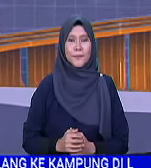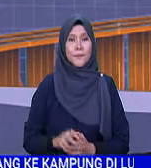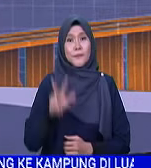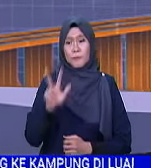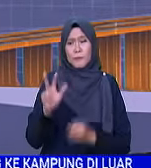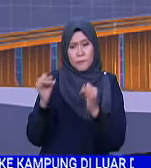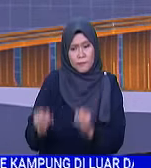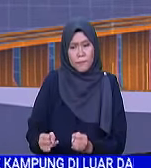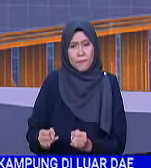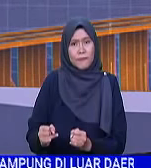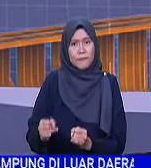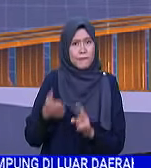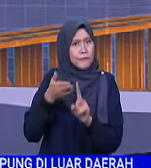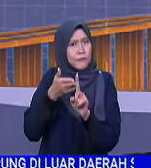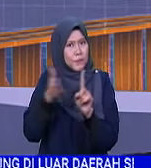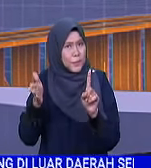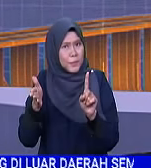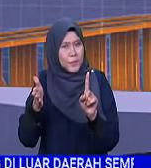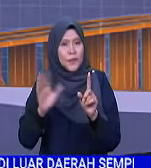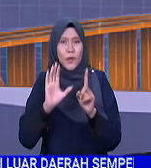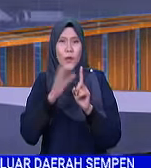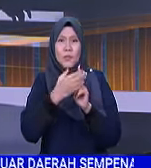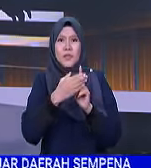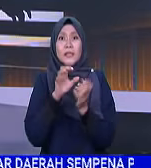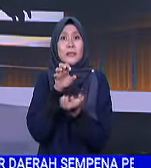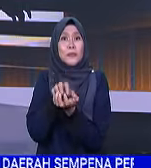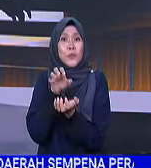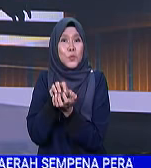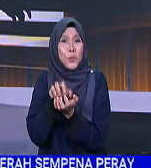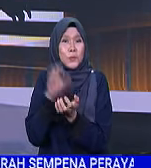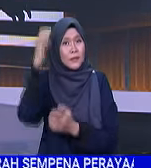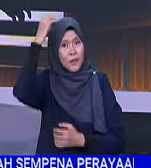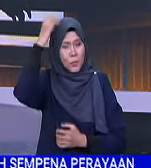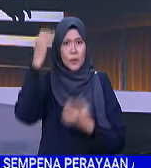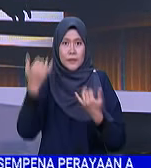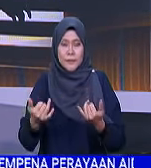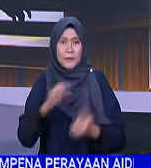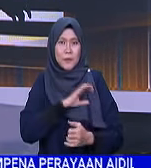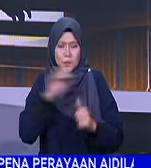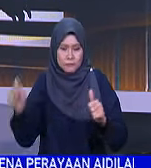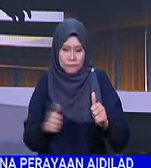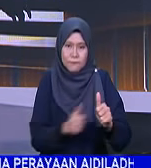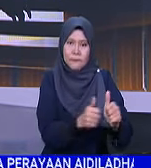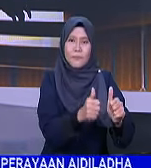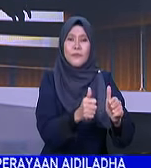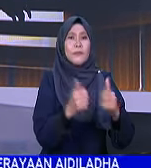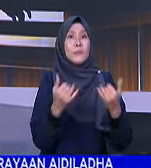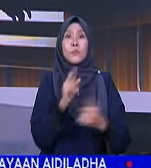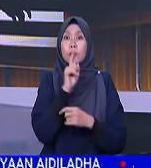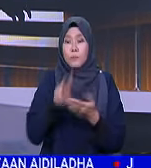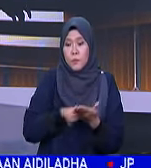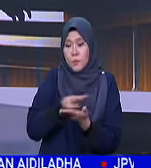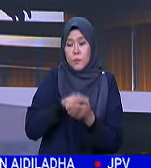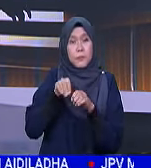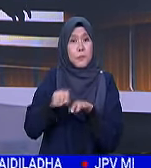Tiga individu dipercayai ingkar perintah kuarantin di Puchong, Selangor sedang diburu. Suspek dalam insiden yang tular di